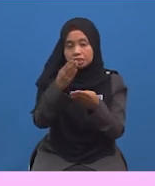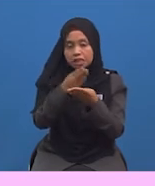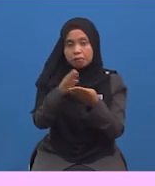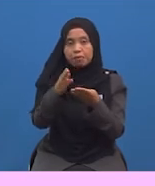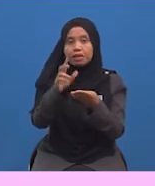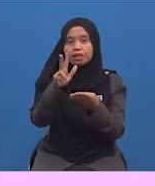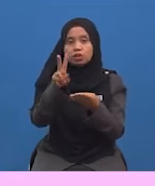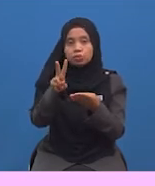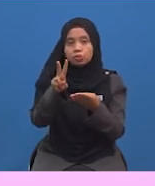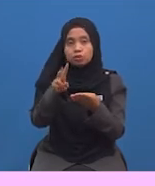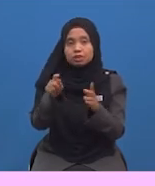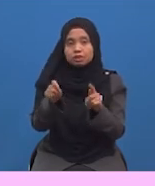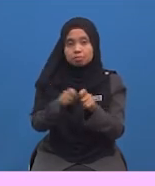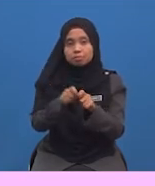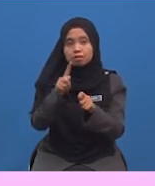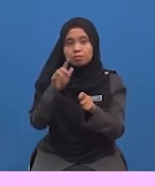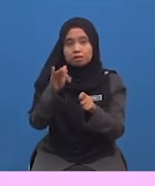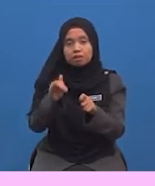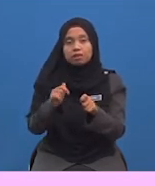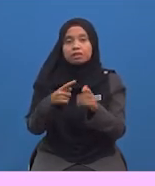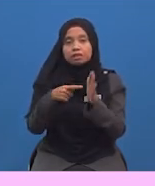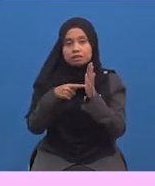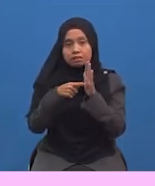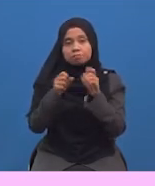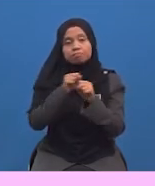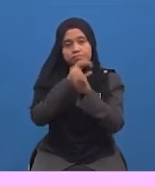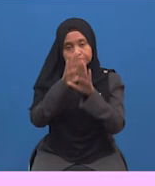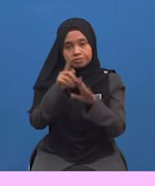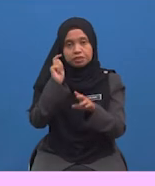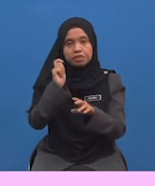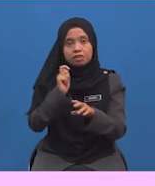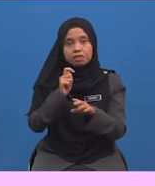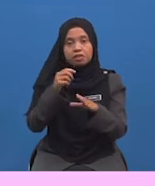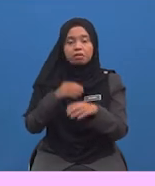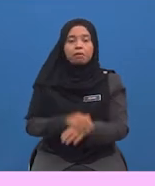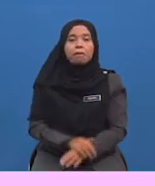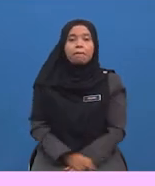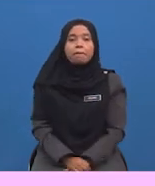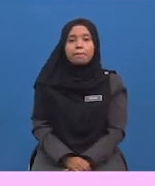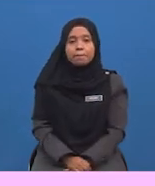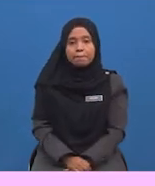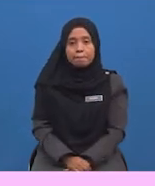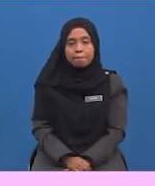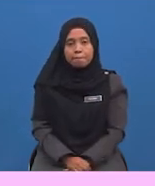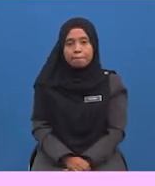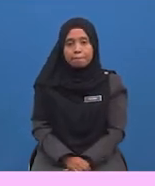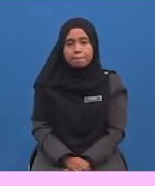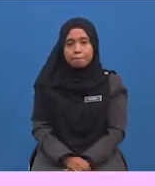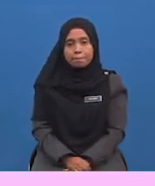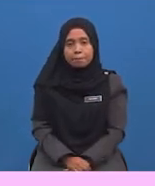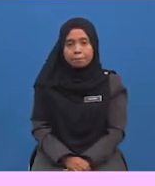diameter tersebut seperti mana yang telah cikgu terangkan dalam sesi pembelajaran yang lepas.